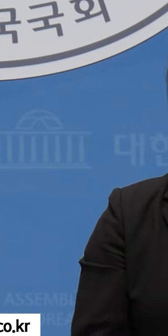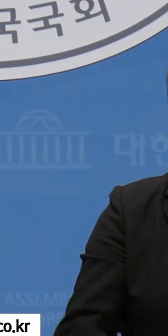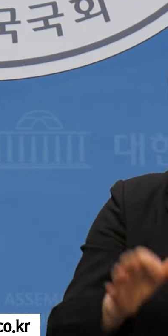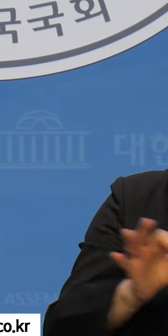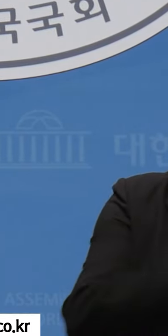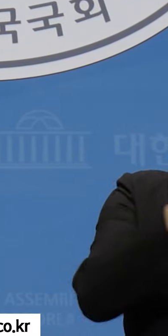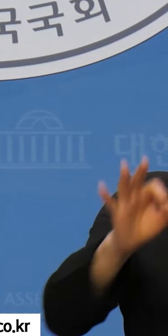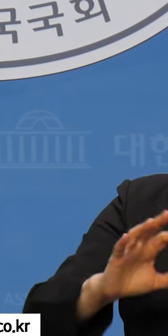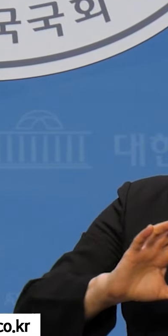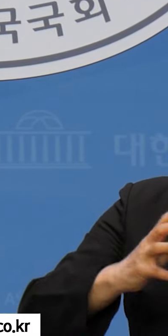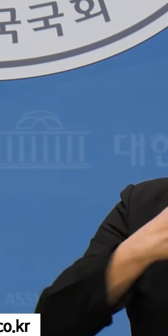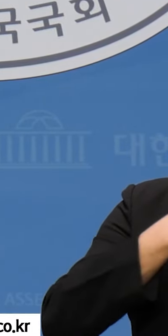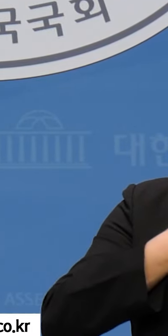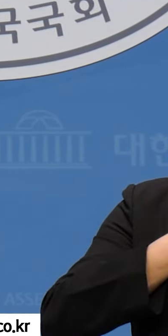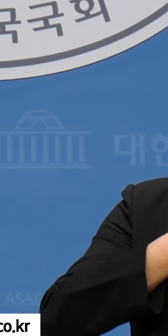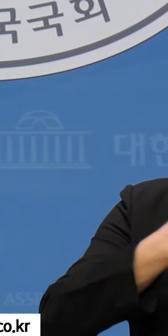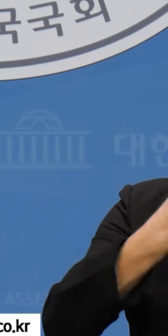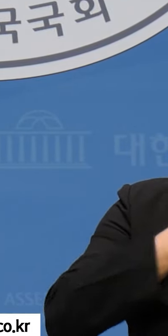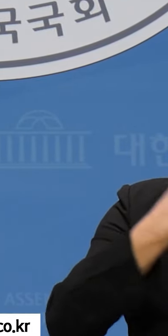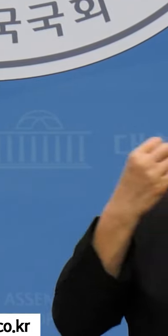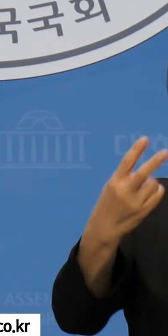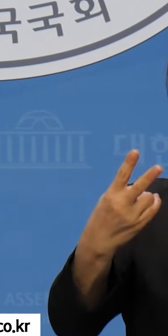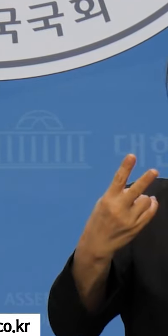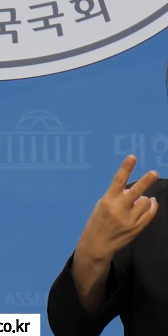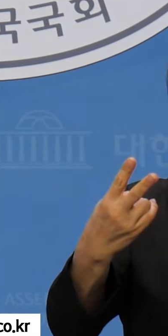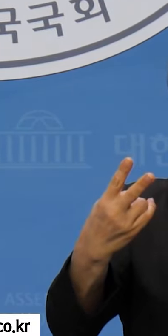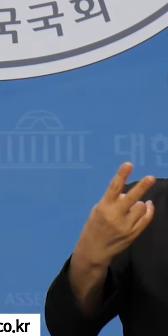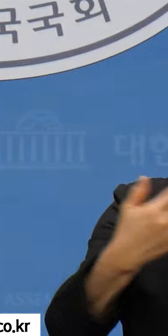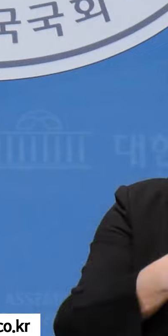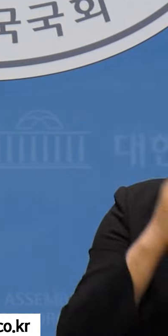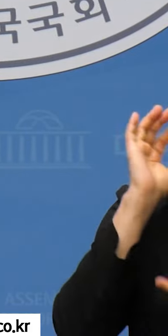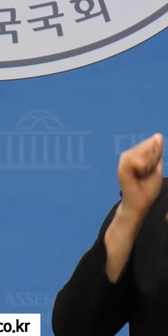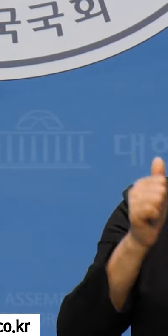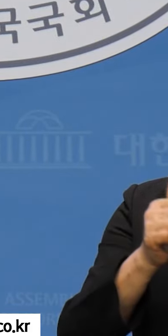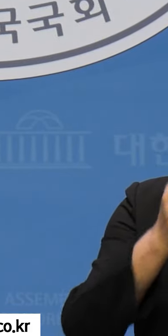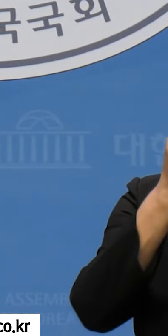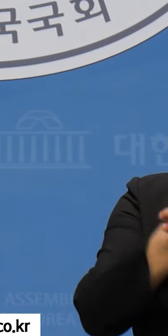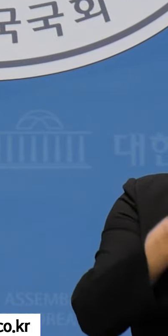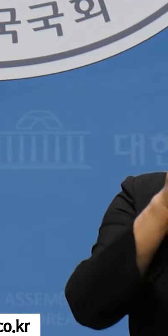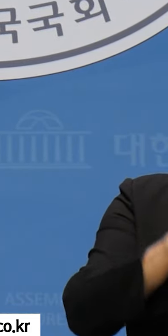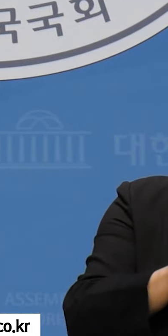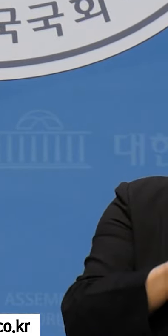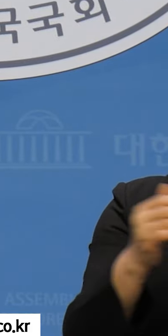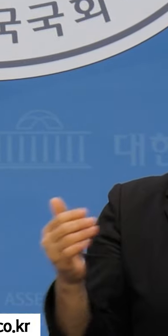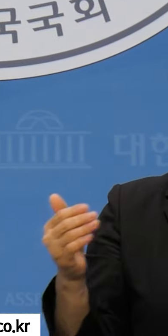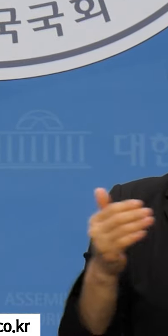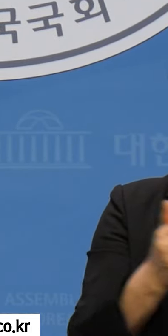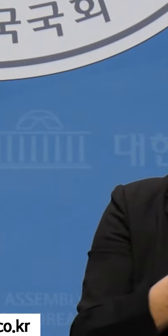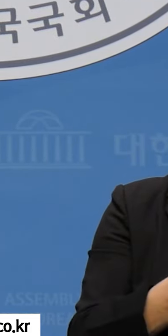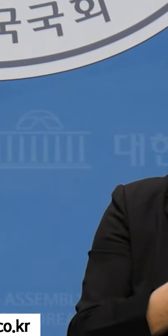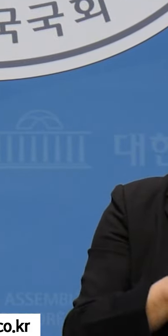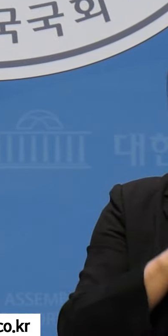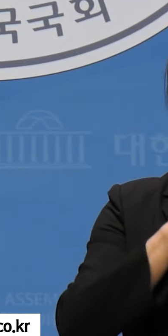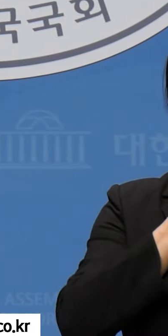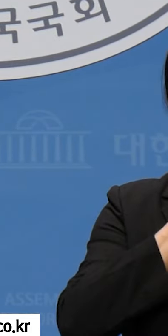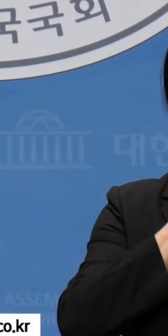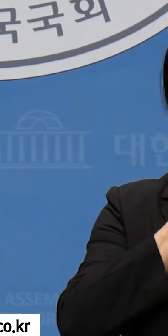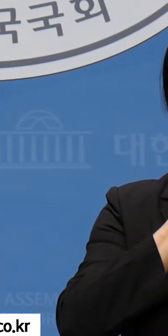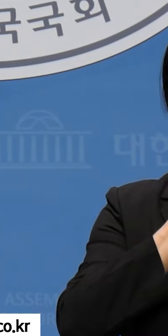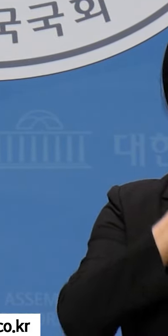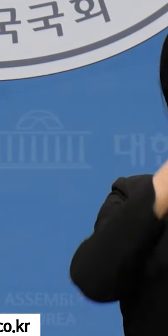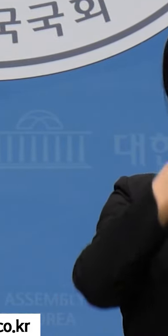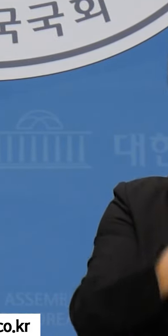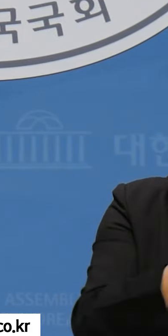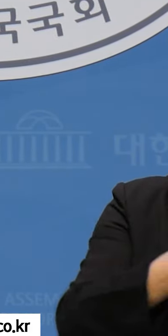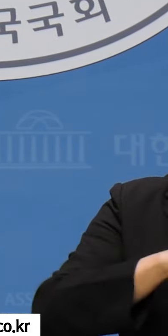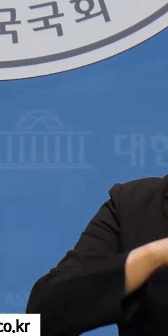경제와 외교 안보 위기뿐만 아니라 배우자의 사법적 문제까지 도저히